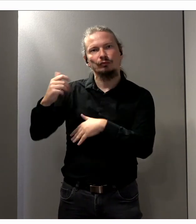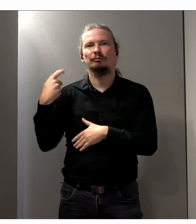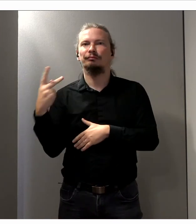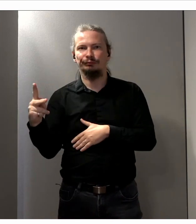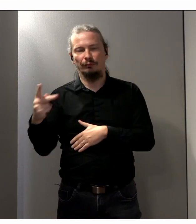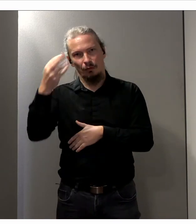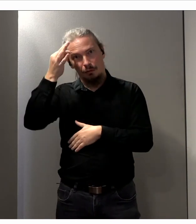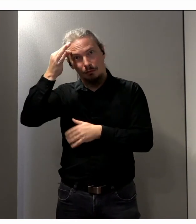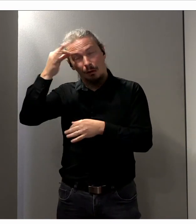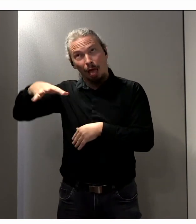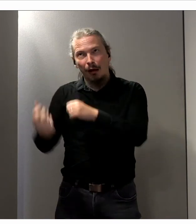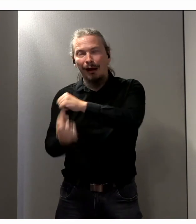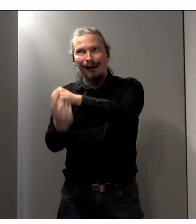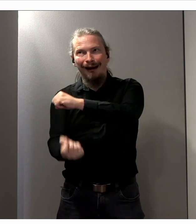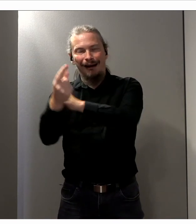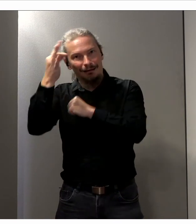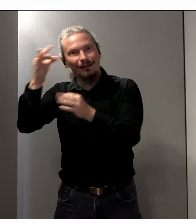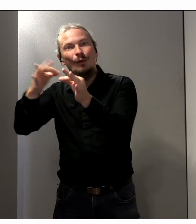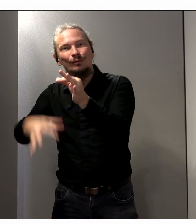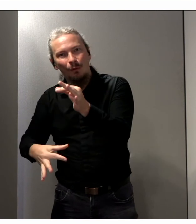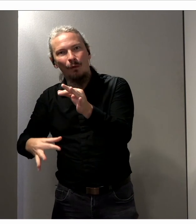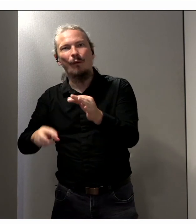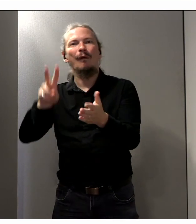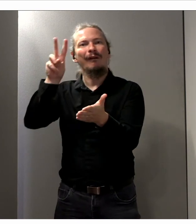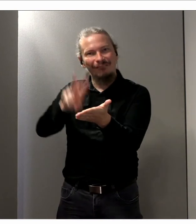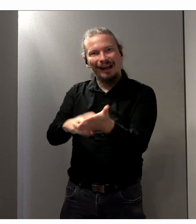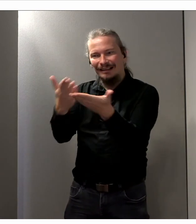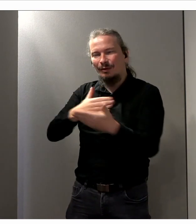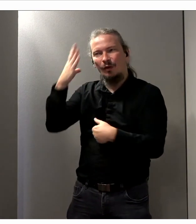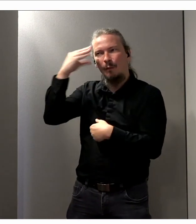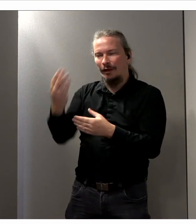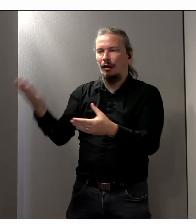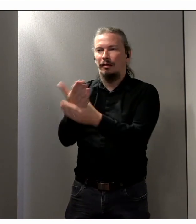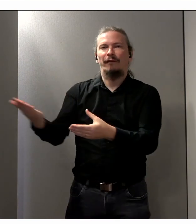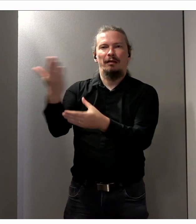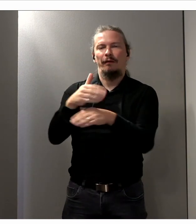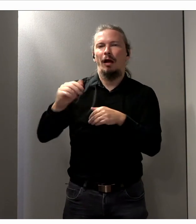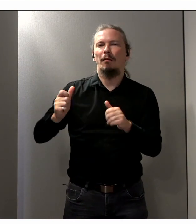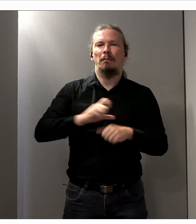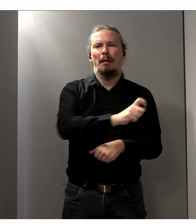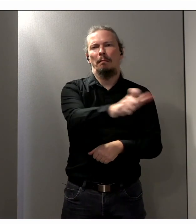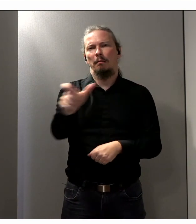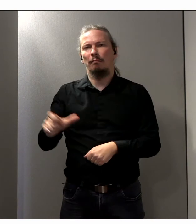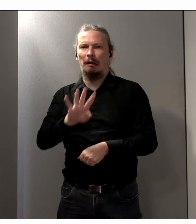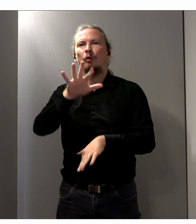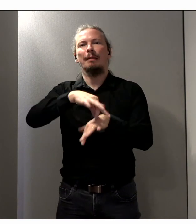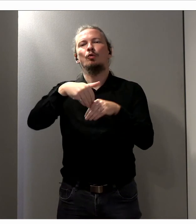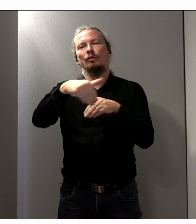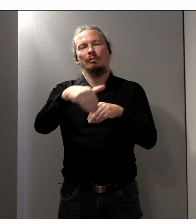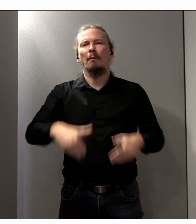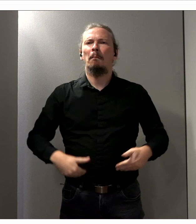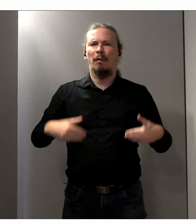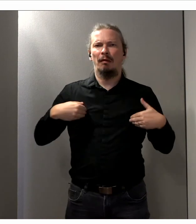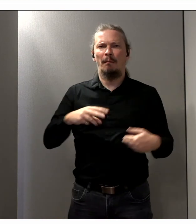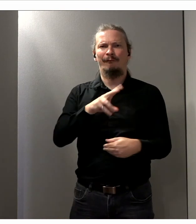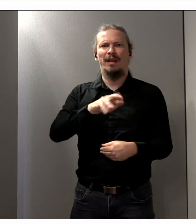solutions innovantes et la réalité du monde du travail. Interviendront dans les 3/4 d'heure qui viennent, Martine Vigneault, présidente